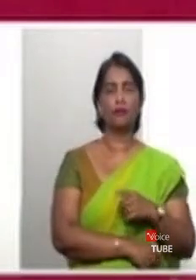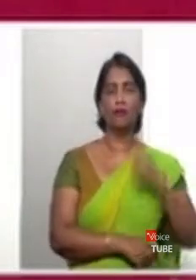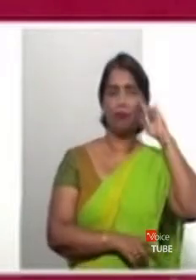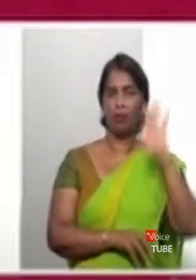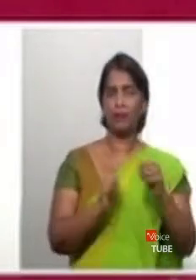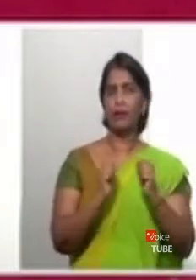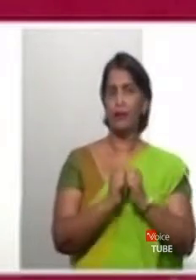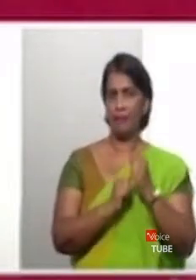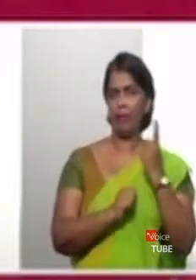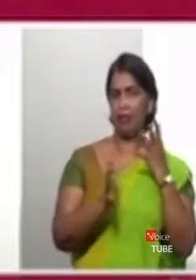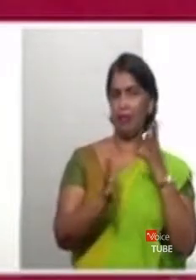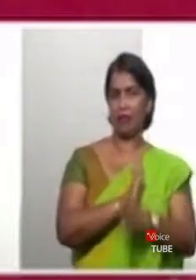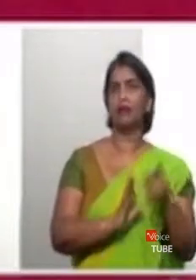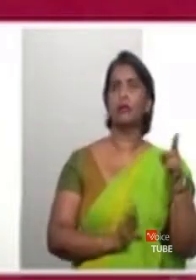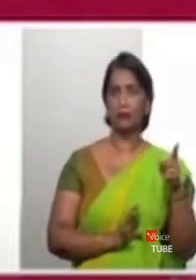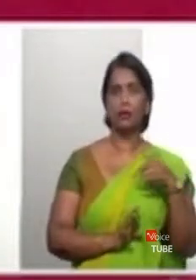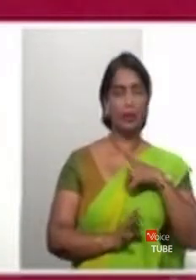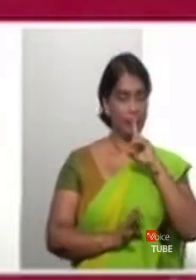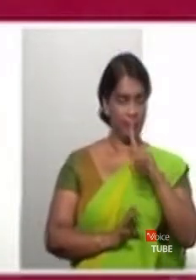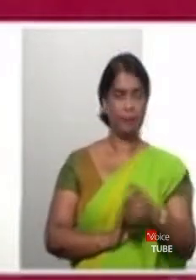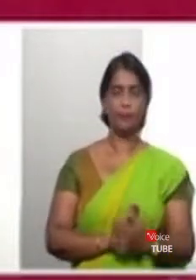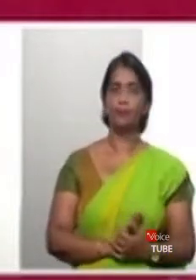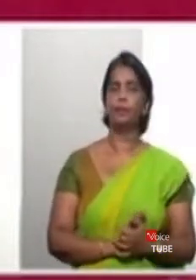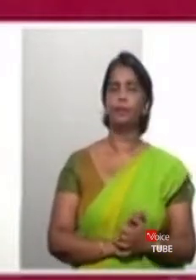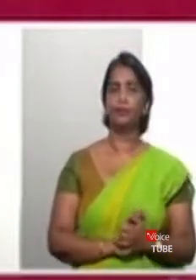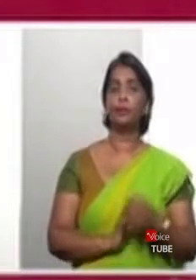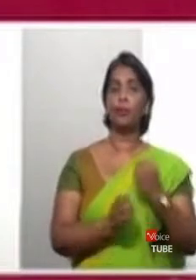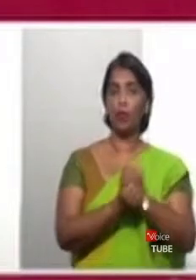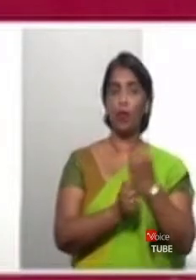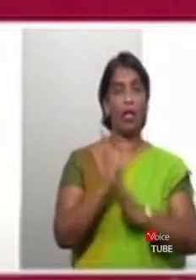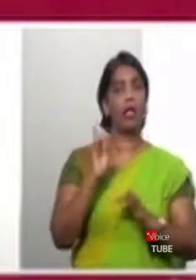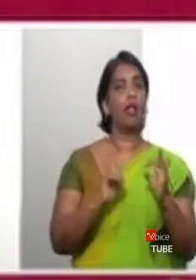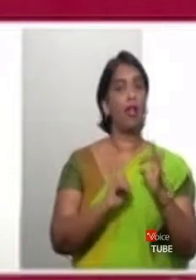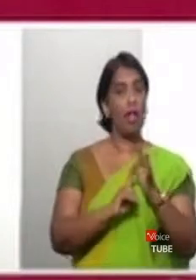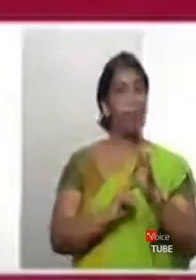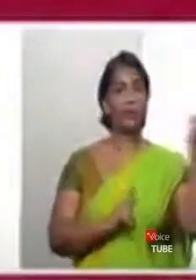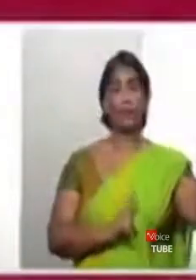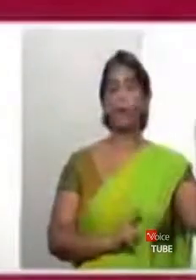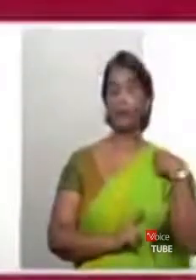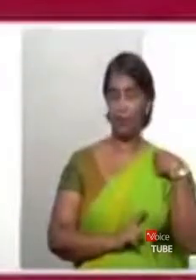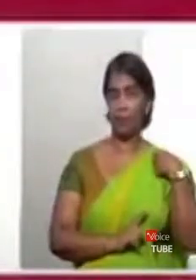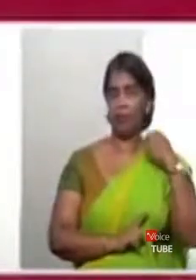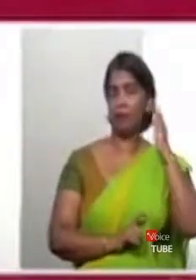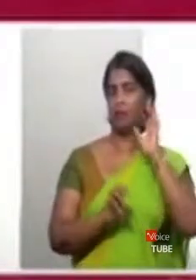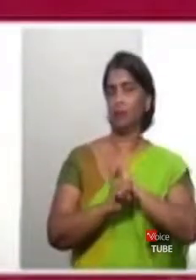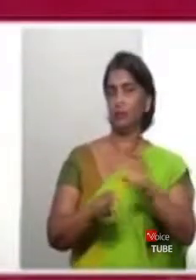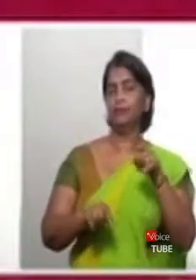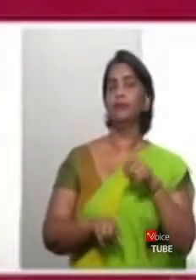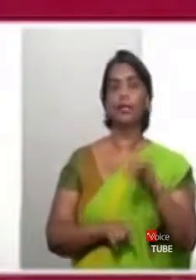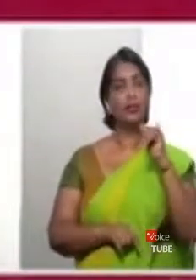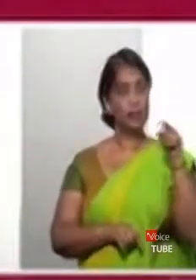ටිකක් ඔය අනවශ්‍ය වැඩක් කරපු තැනුත් තියෙනවා. මම ඒකත් කියන්න ඕනි. පොලිස් ඇමතිවරයා කිව්වයි කියලා ආරංචි